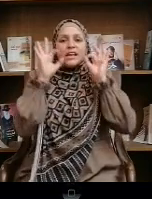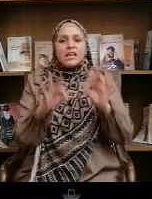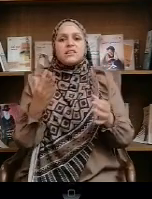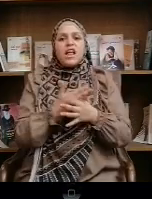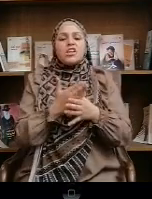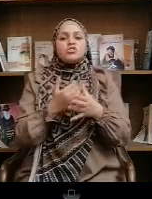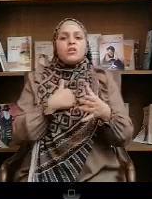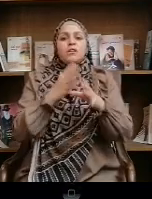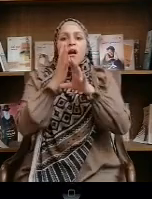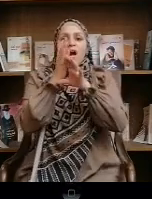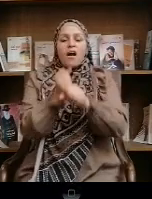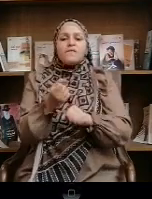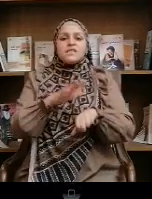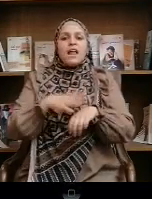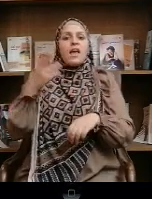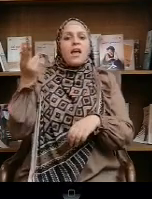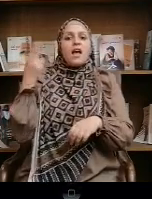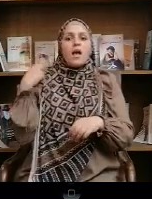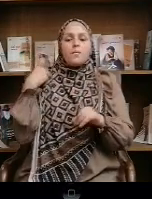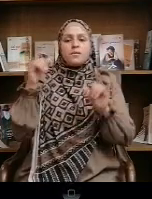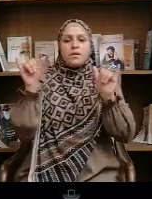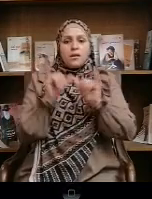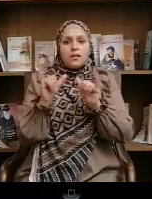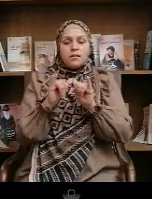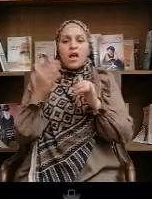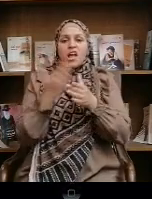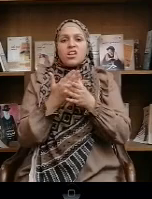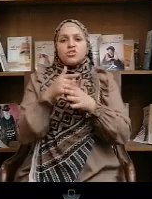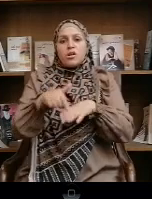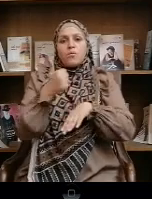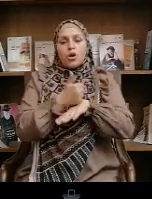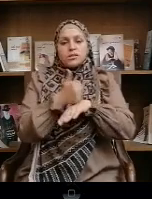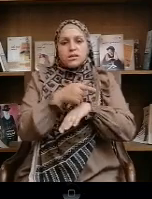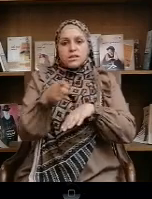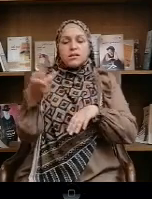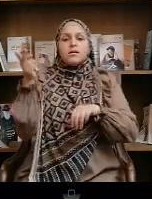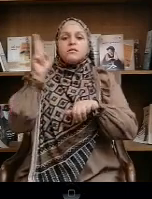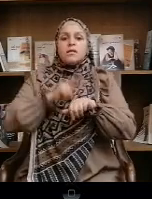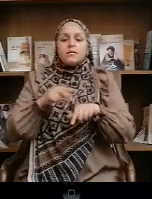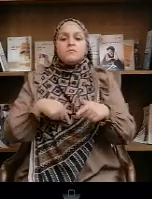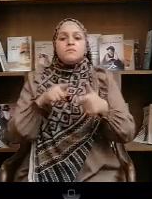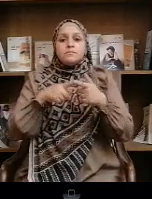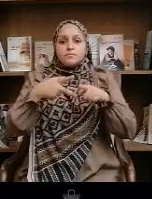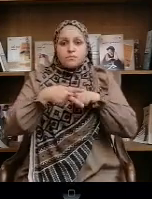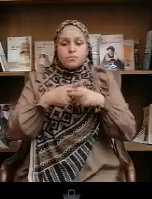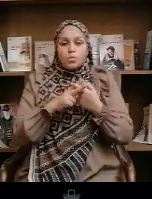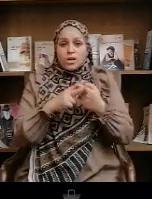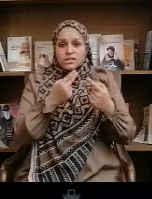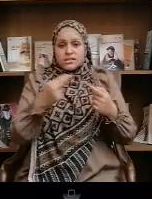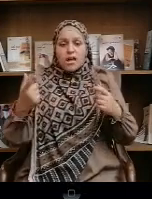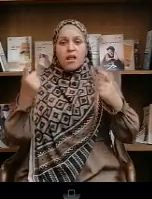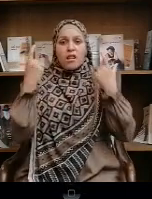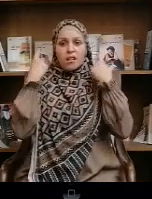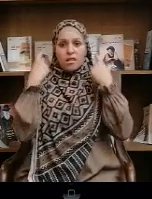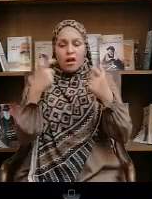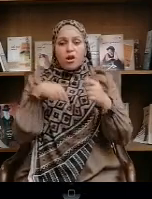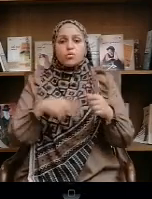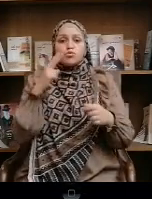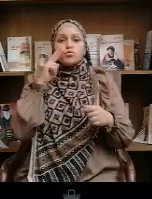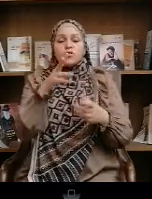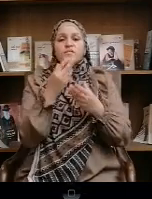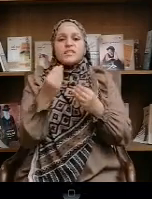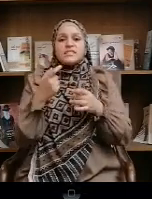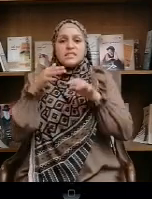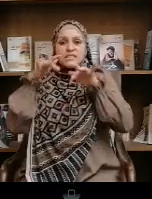من اجل حفظ الامن السيبراني لهذه المؤسسات كذلك وسائل النقل النهارده بنشوف ان